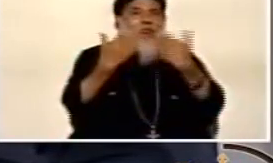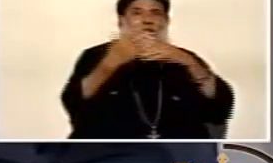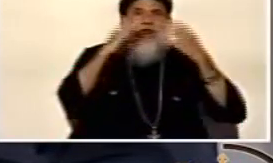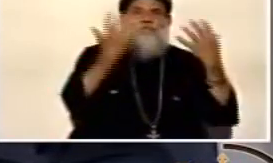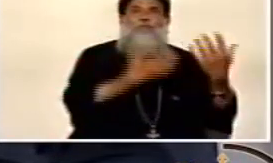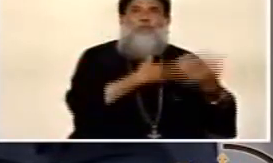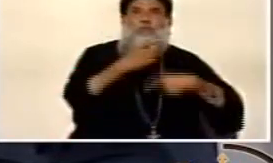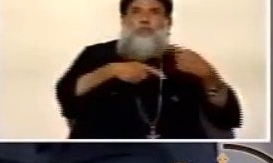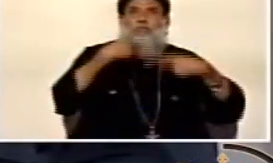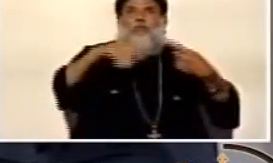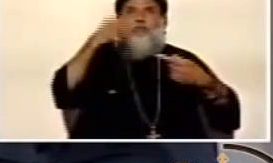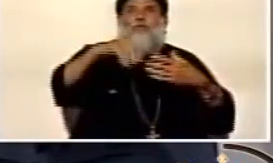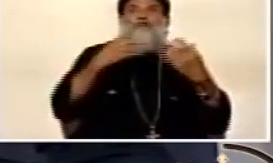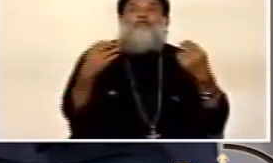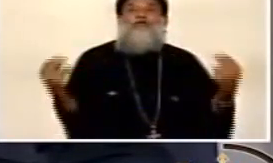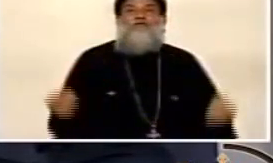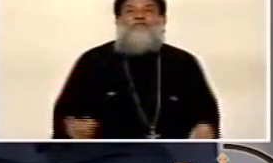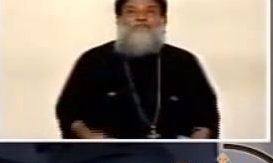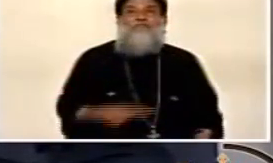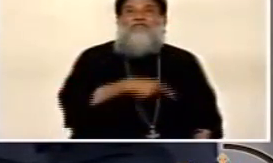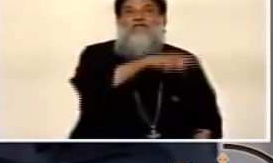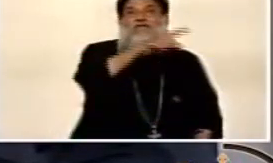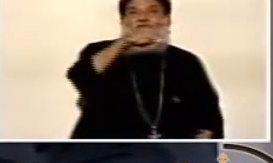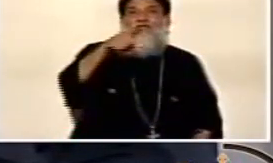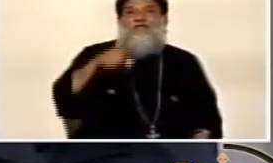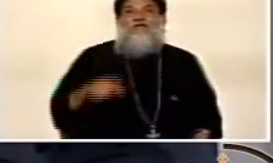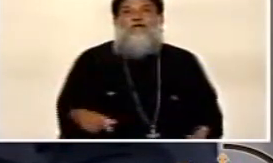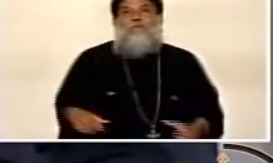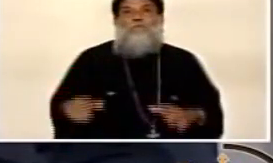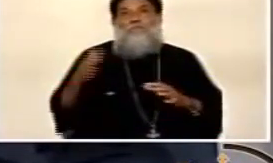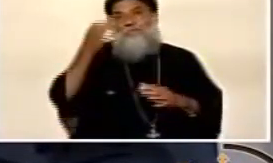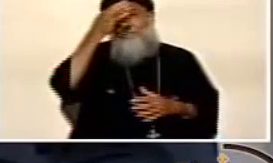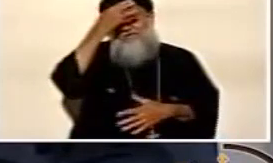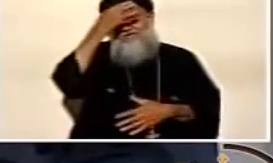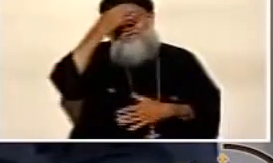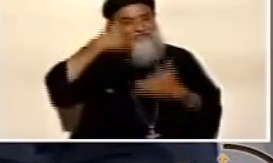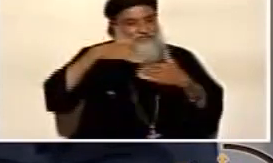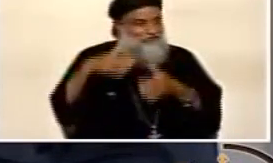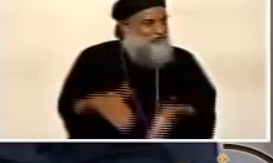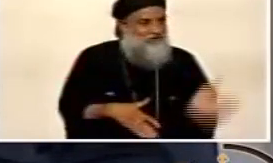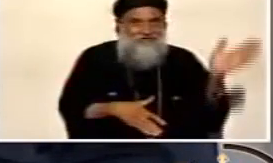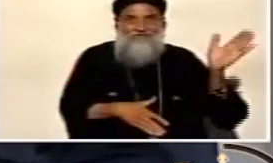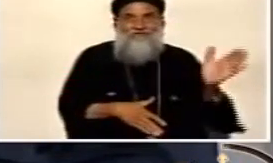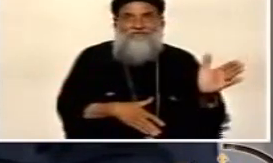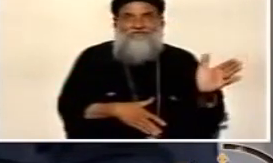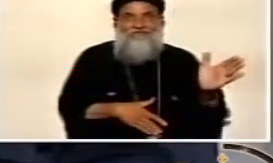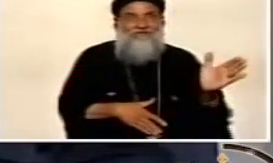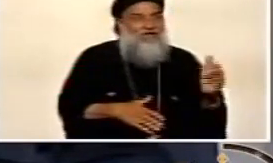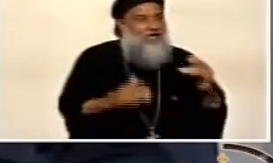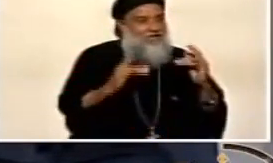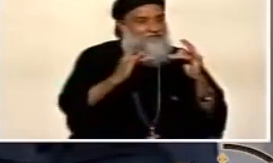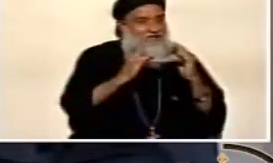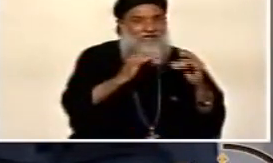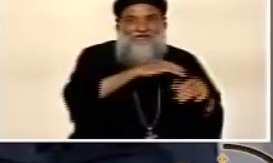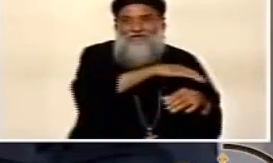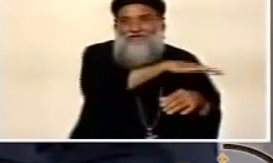حتى إنهم كانوا يحملون المرضى خارجا في الشوارع ويضعونهم على